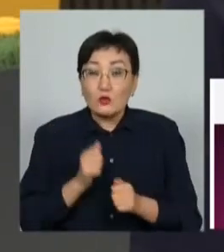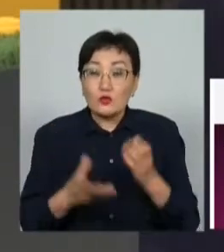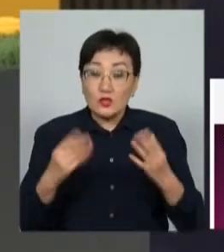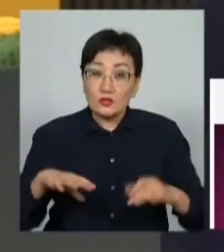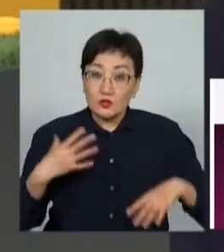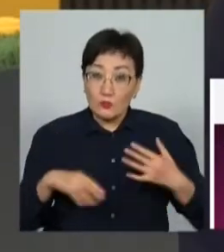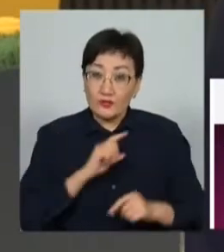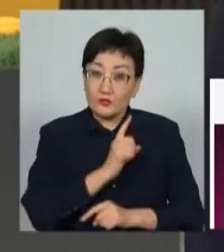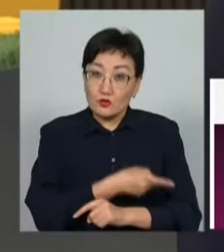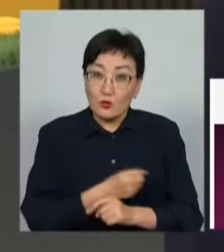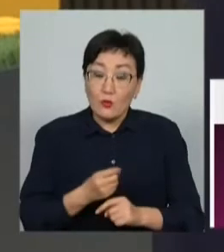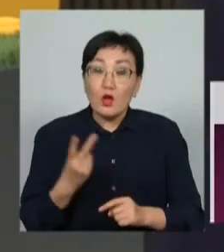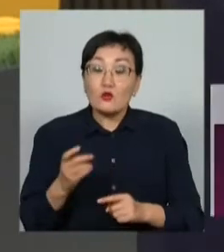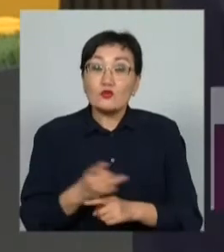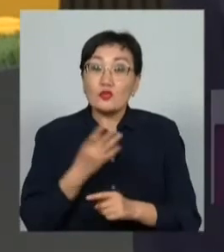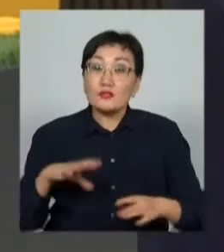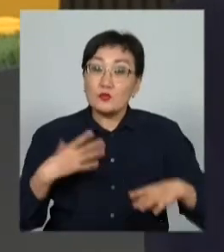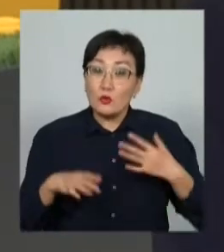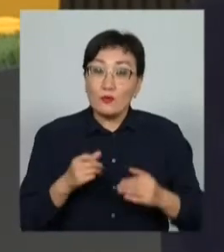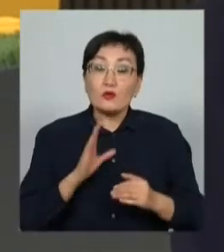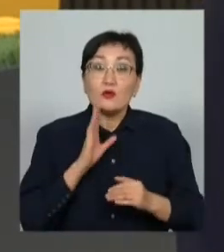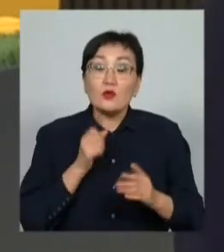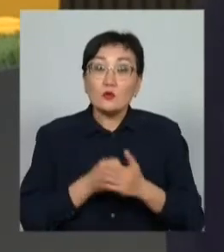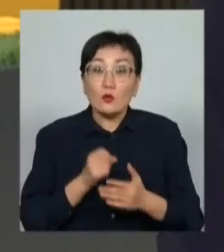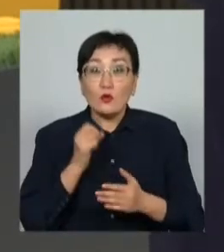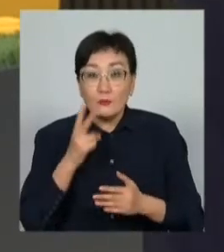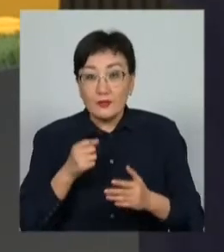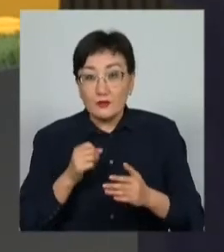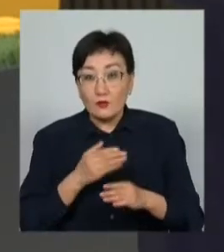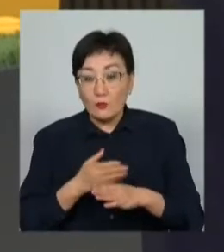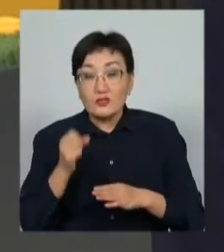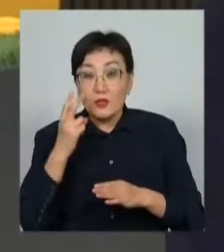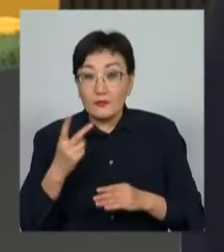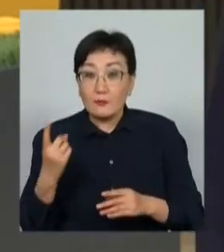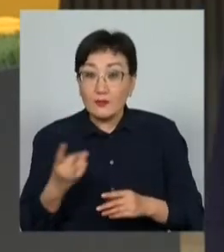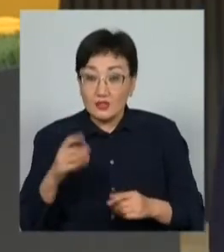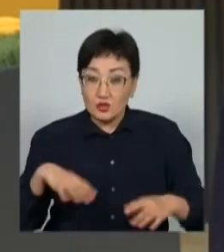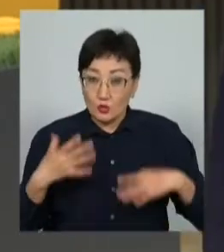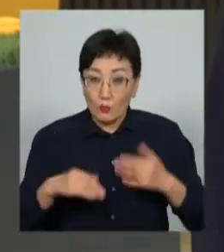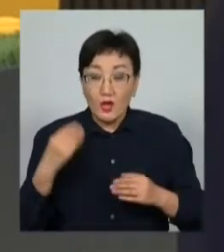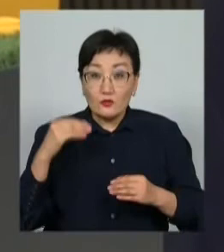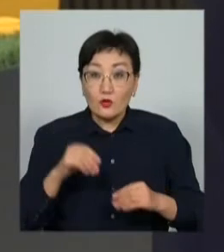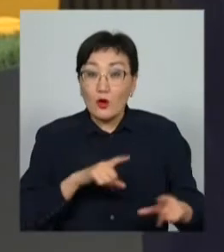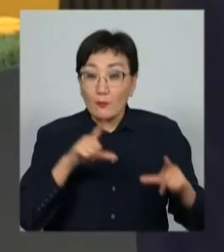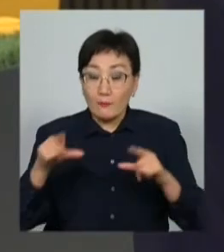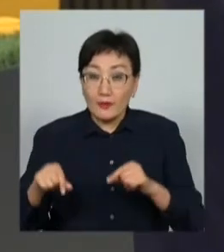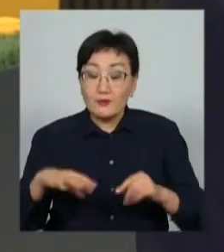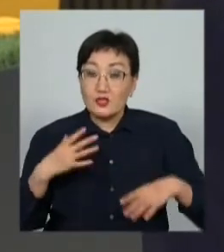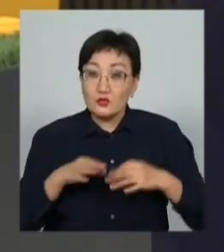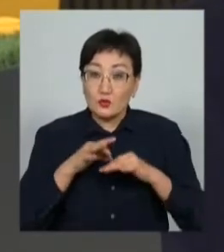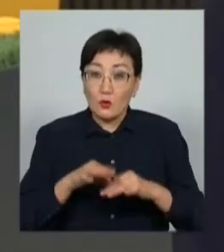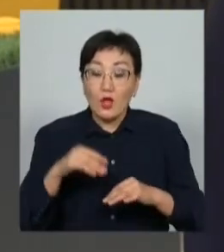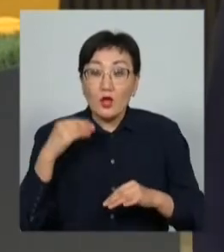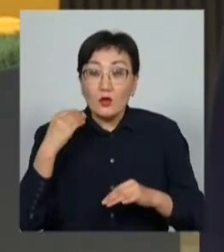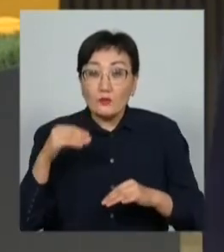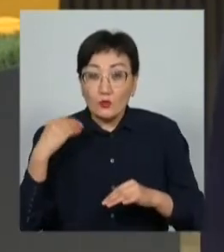күшейтіп жатырмыз. Күніне 3 мезгіл дайындаламыз. Түске дейін 2 рет, түстен кейін 1 рет жаттығамыз. Алдағы уақытта Түркияға барып дайындығымызды пысықтап, түрік